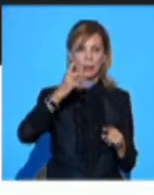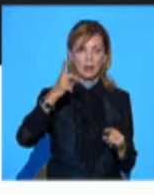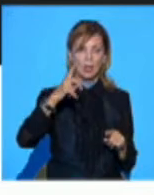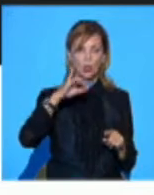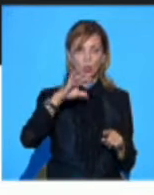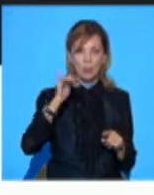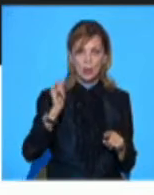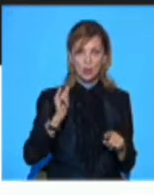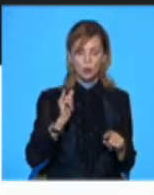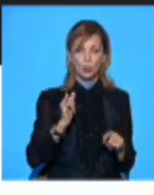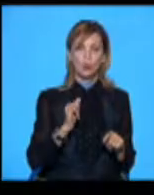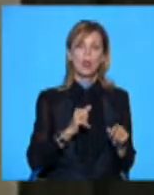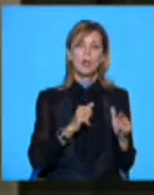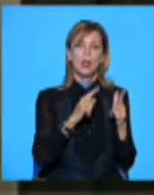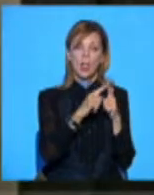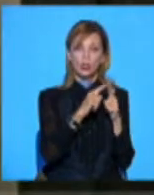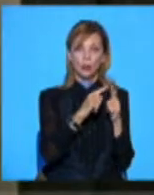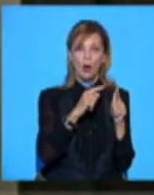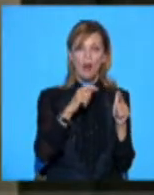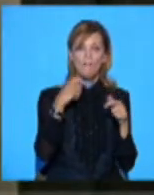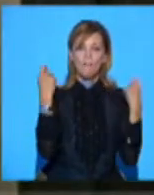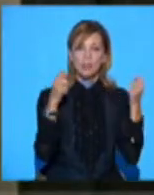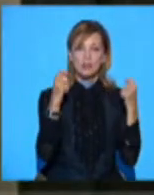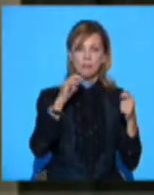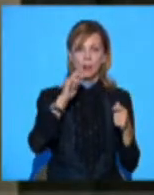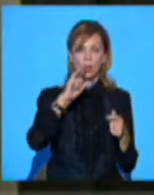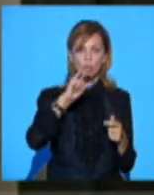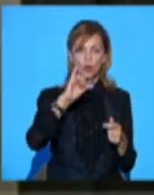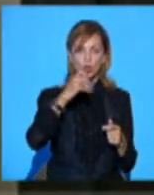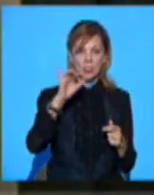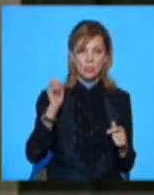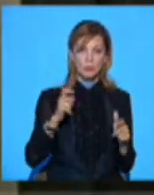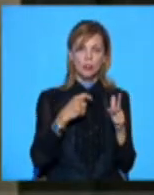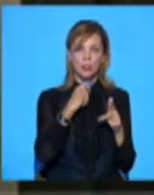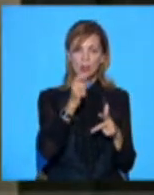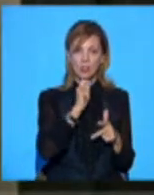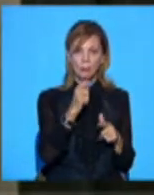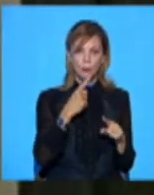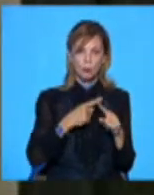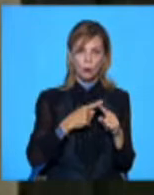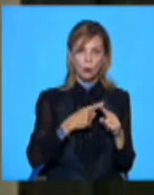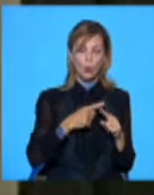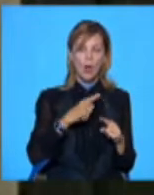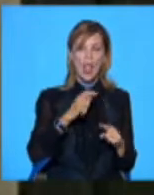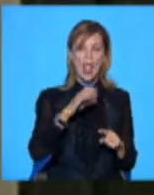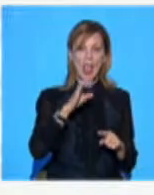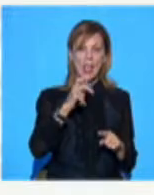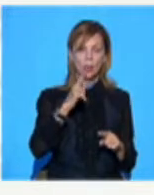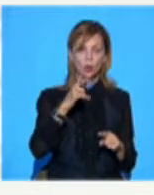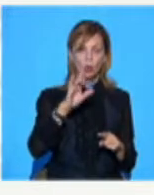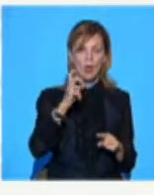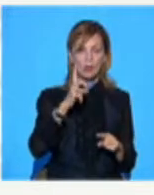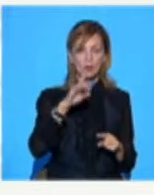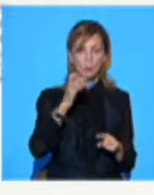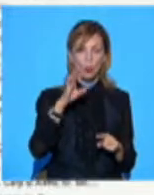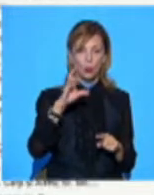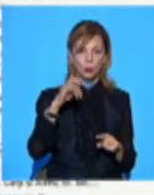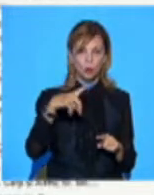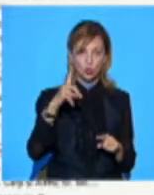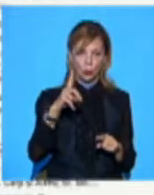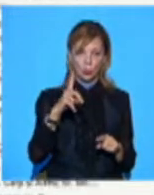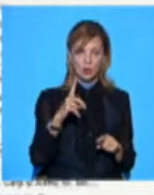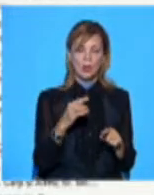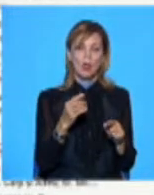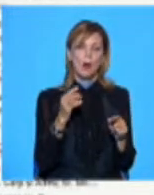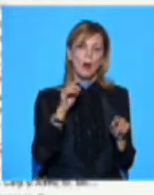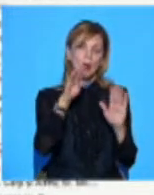știrea a început festivalul Shakespeare și interviul zilei cu Eduard Bondoc. Clasamentul a fost realizat pe baza numărului de vizionări înregistrate de